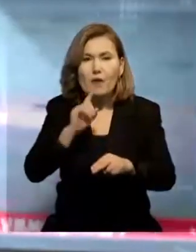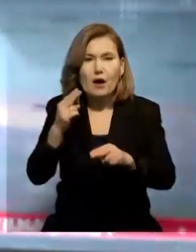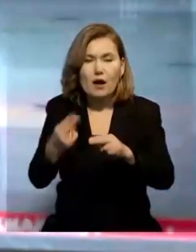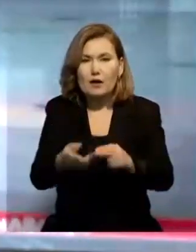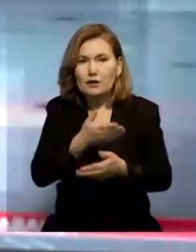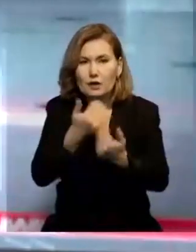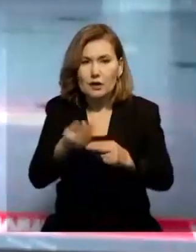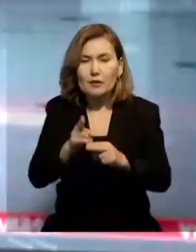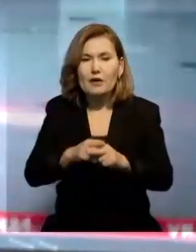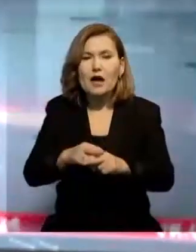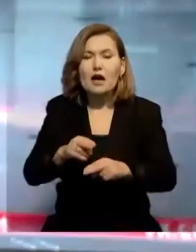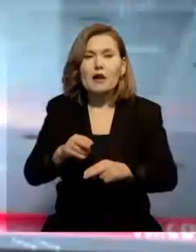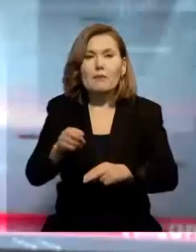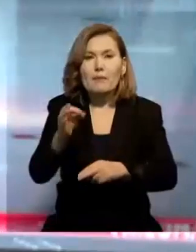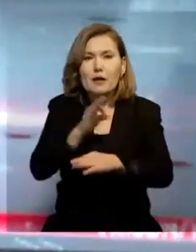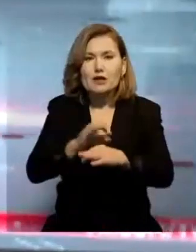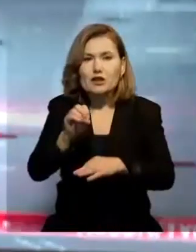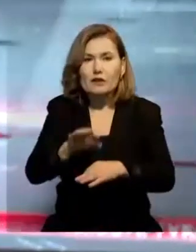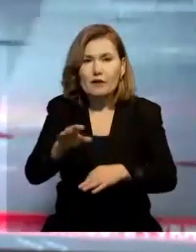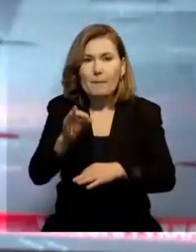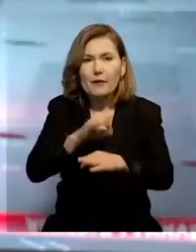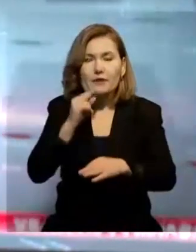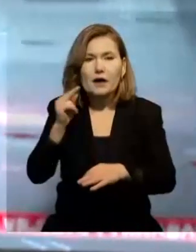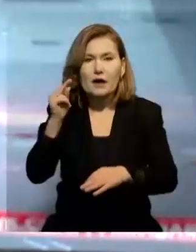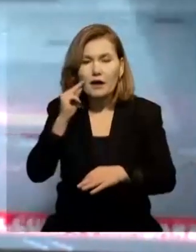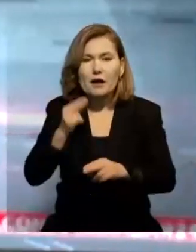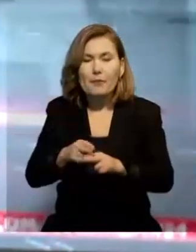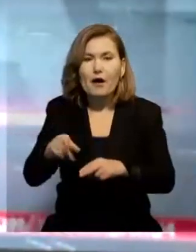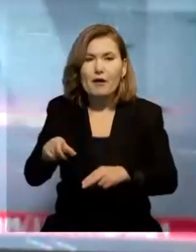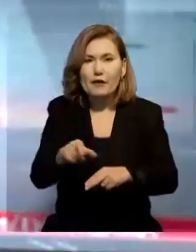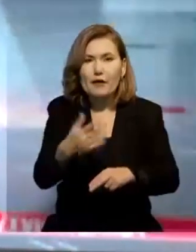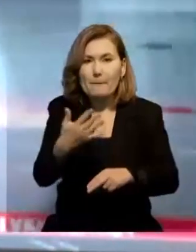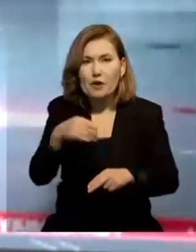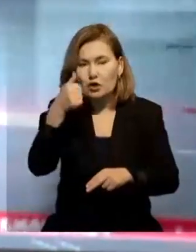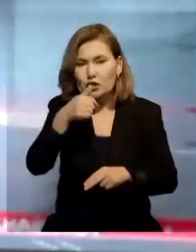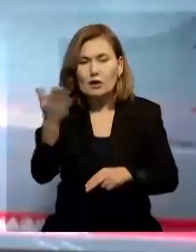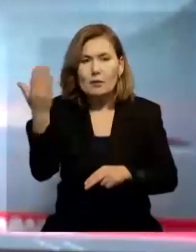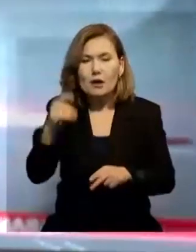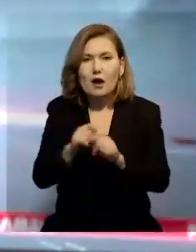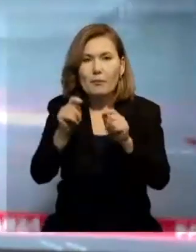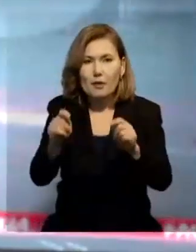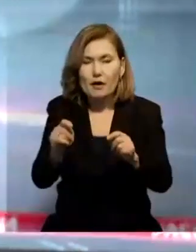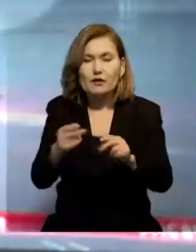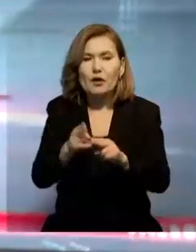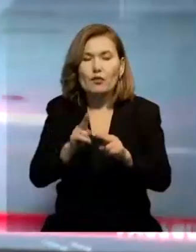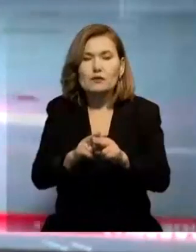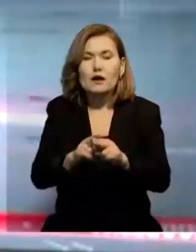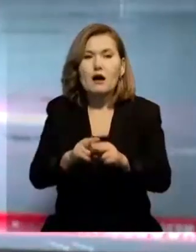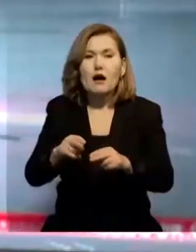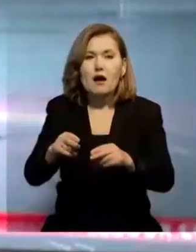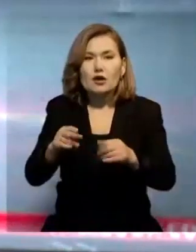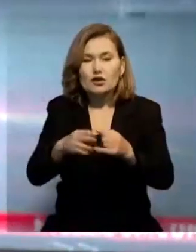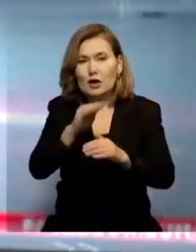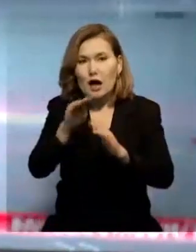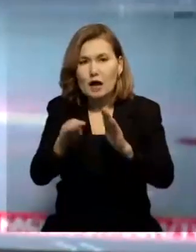osılay dep sendirip otır. Batıs Evropa, Batıs Kıtay avtomagistrali 5 yıl burun paydalanuğa berilgenimen ötkel qurılısı bitpey qalğan. Osı